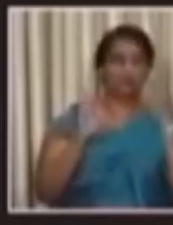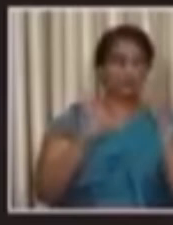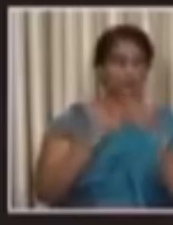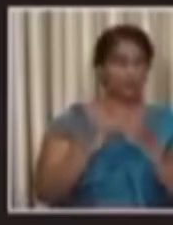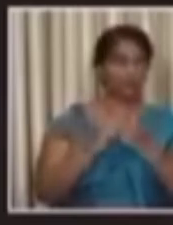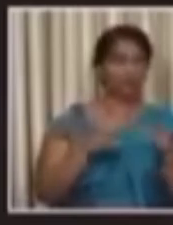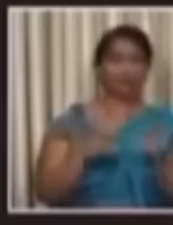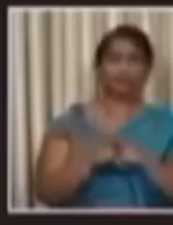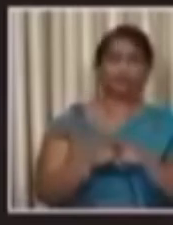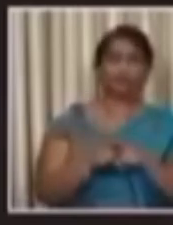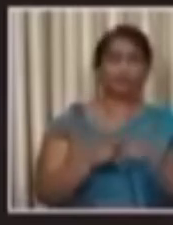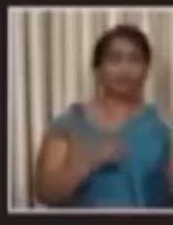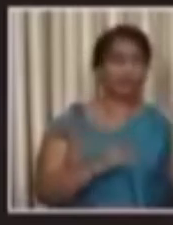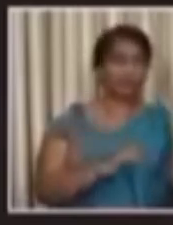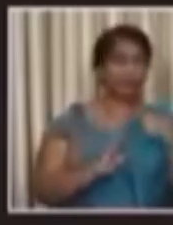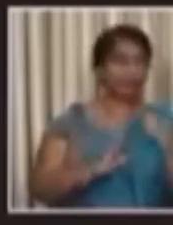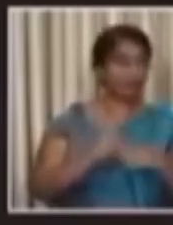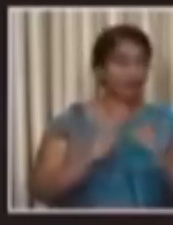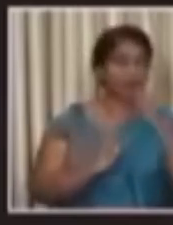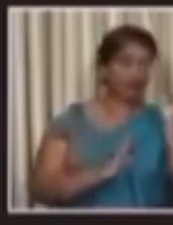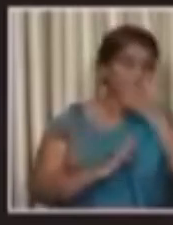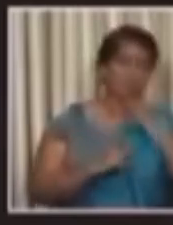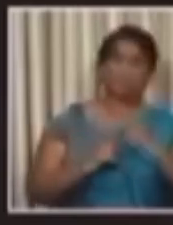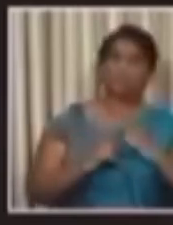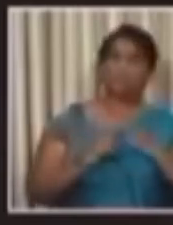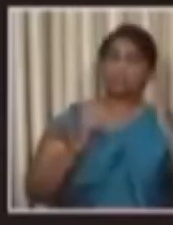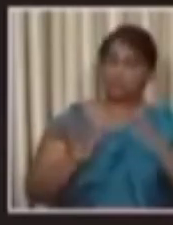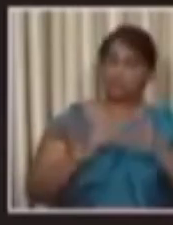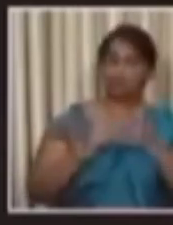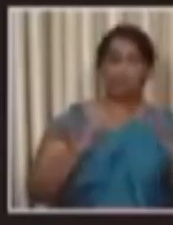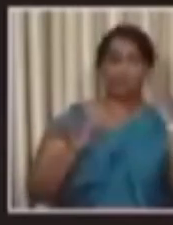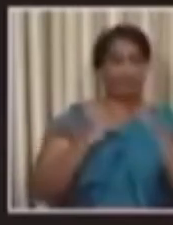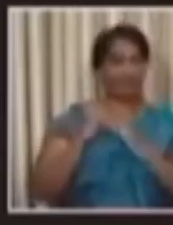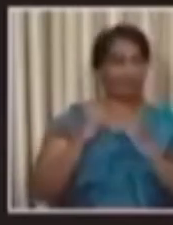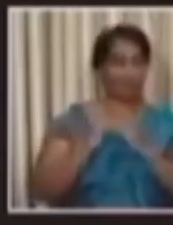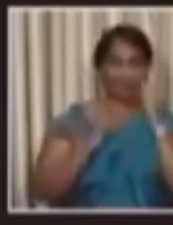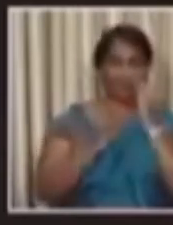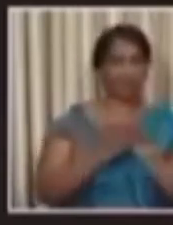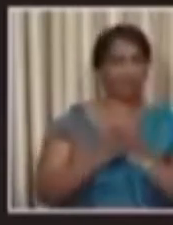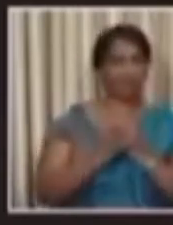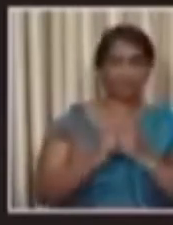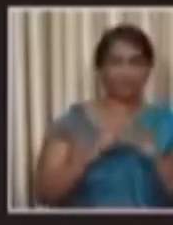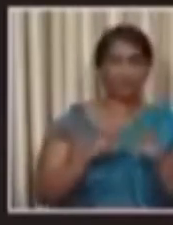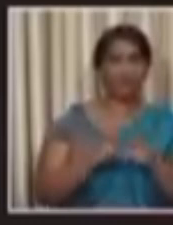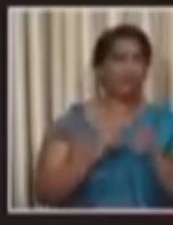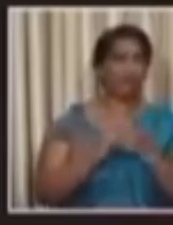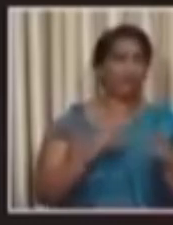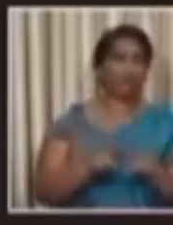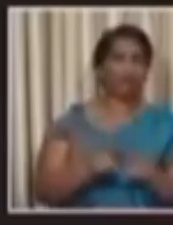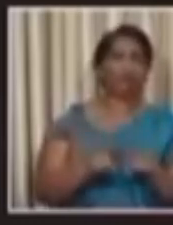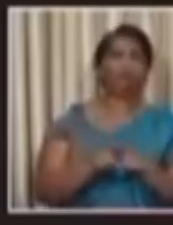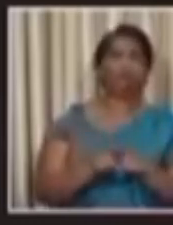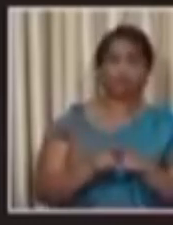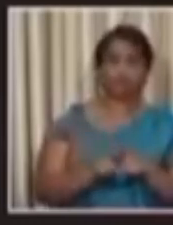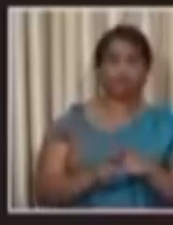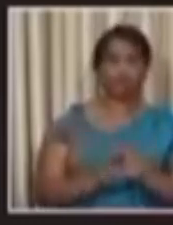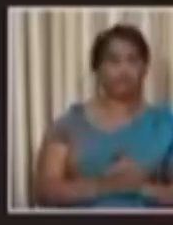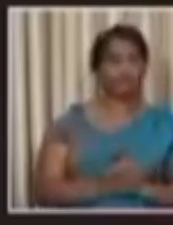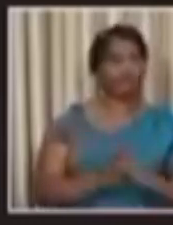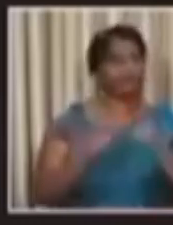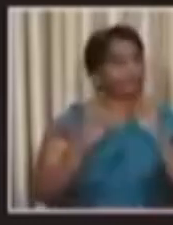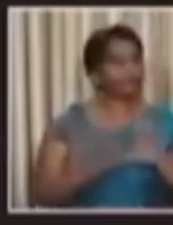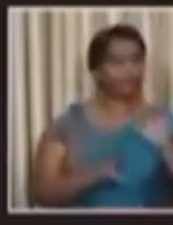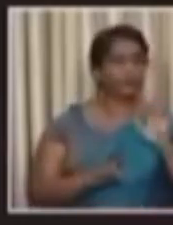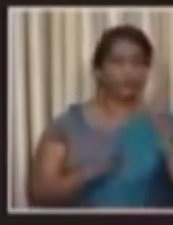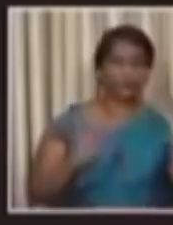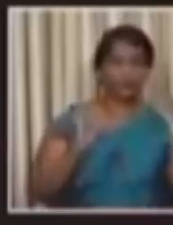ප්‍රකාශ කරපු පොහොසත් රටක් ලස්සන ජීවිතයක් කියන අපේ ප්‍රතිපත්තියට අනුව අයවැය ලේඛනේ සකස් වෙමින් තියෙනවා. ඒසාව